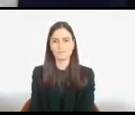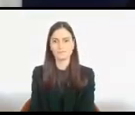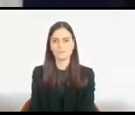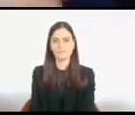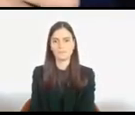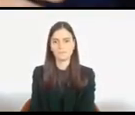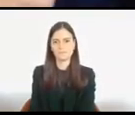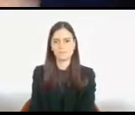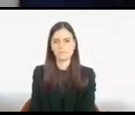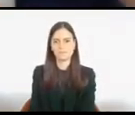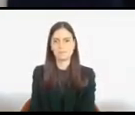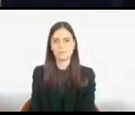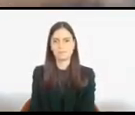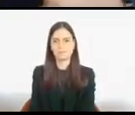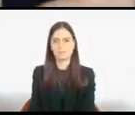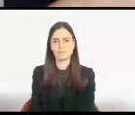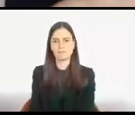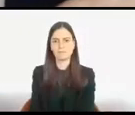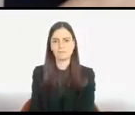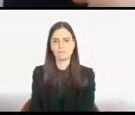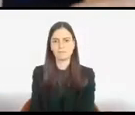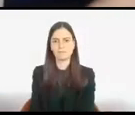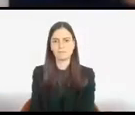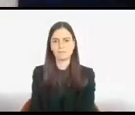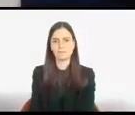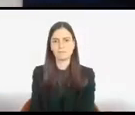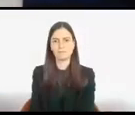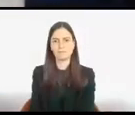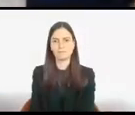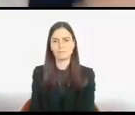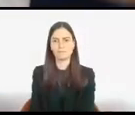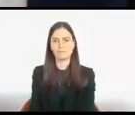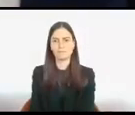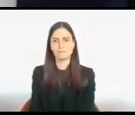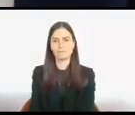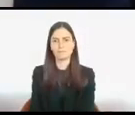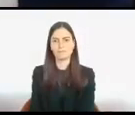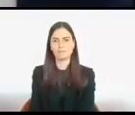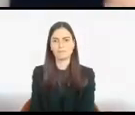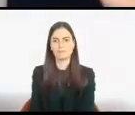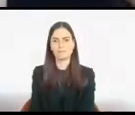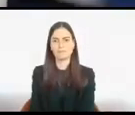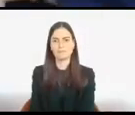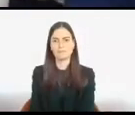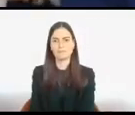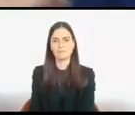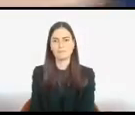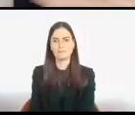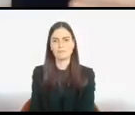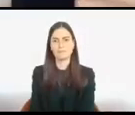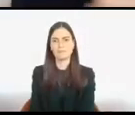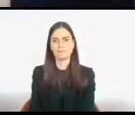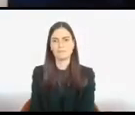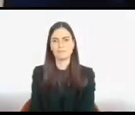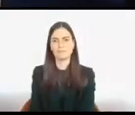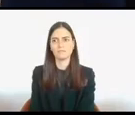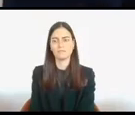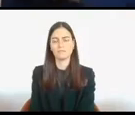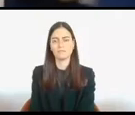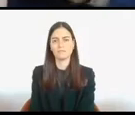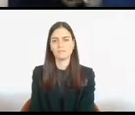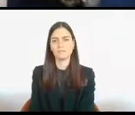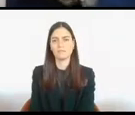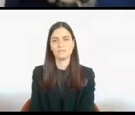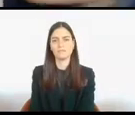de la déduction de votre revenu. Vous l'aurez compris, plus votre tranche marginale d'imposition est élevée,